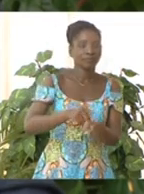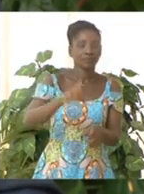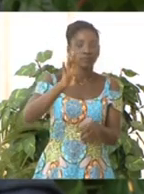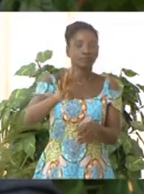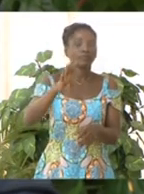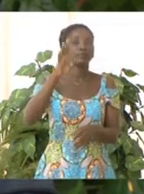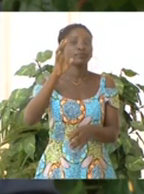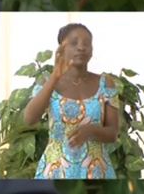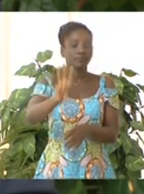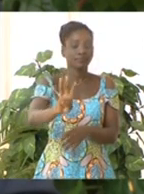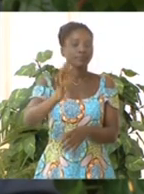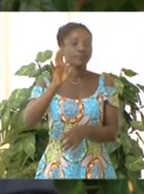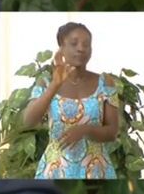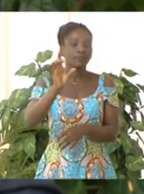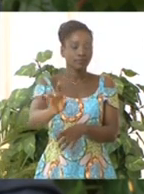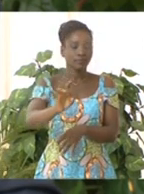48,40%.